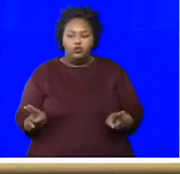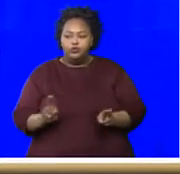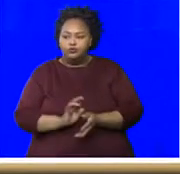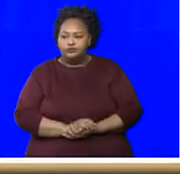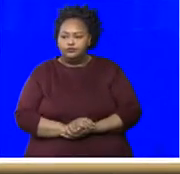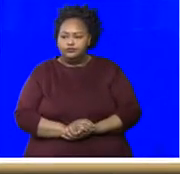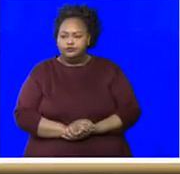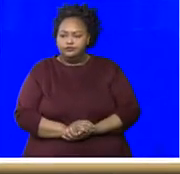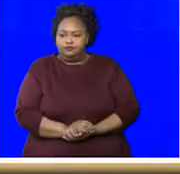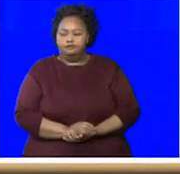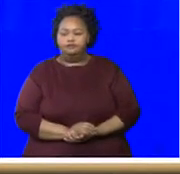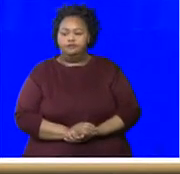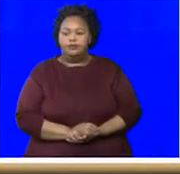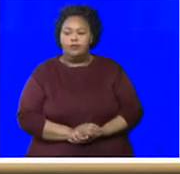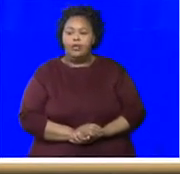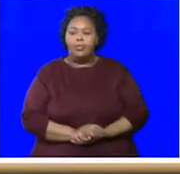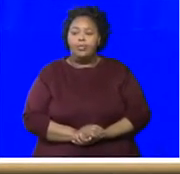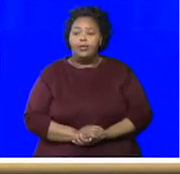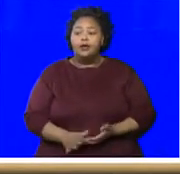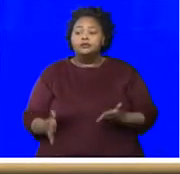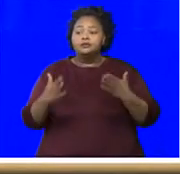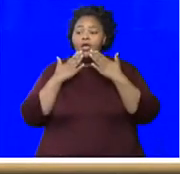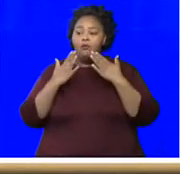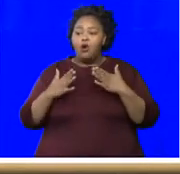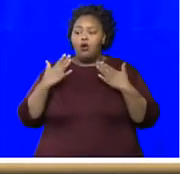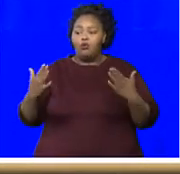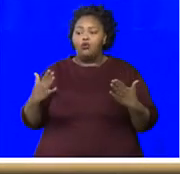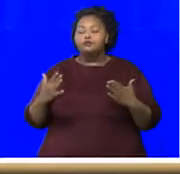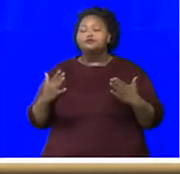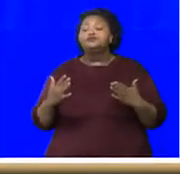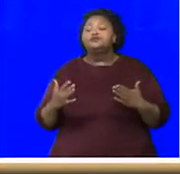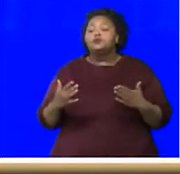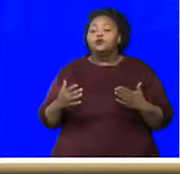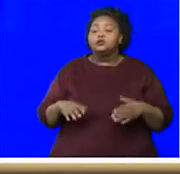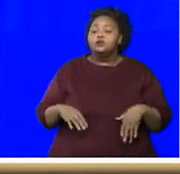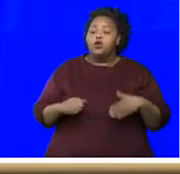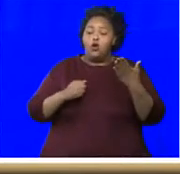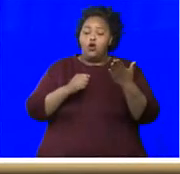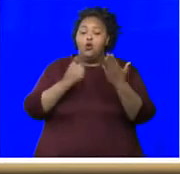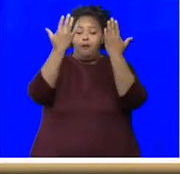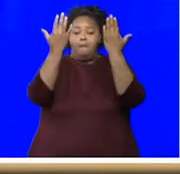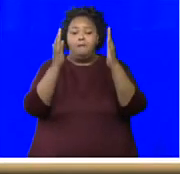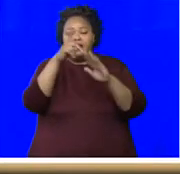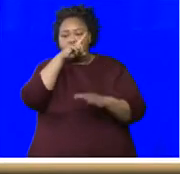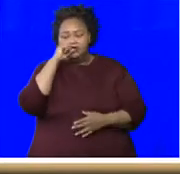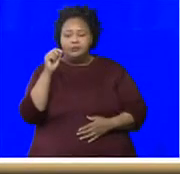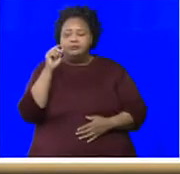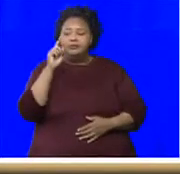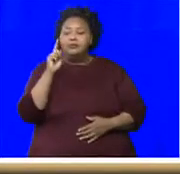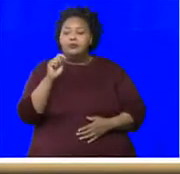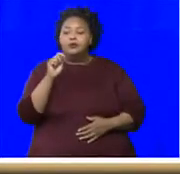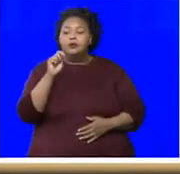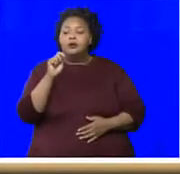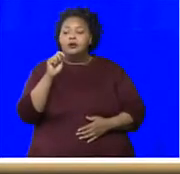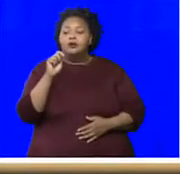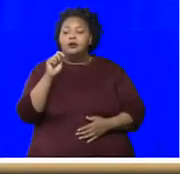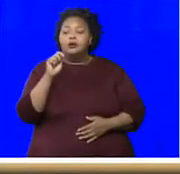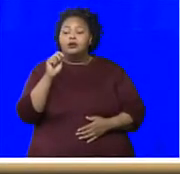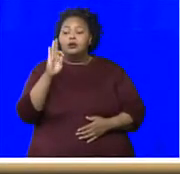lomuhle lowentiwa ngilesive salayikithi emphathini wasethundini ikakhulu esigodzini